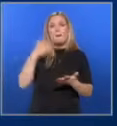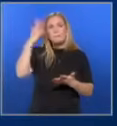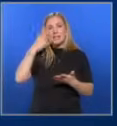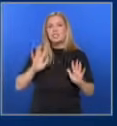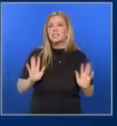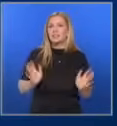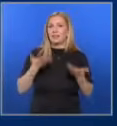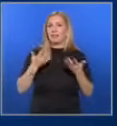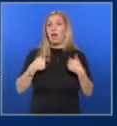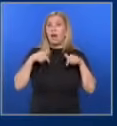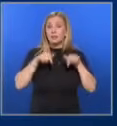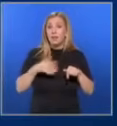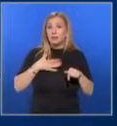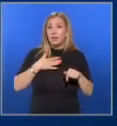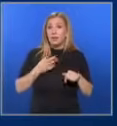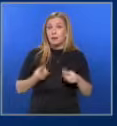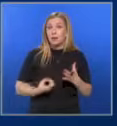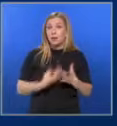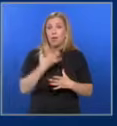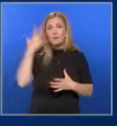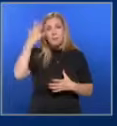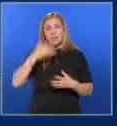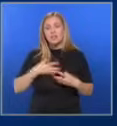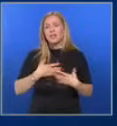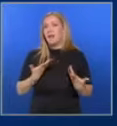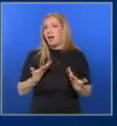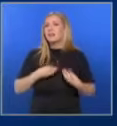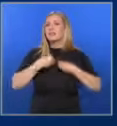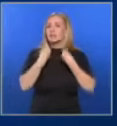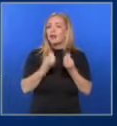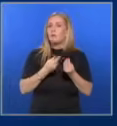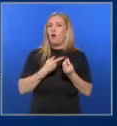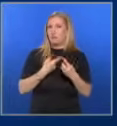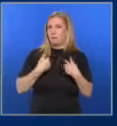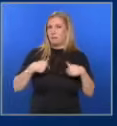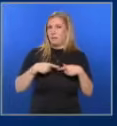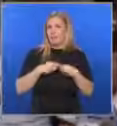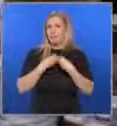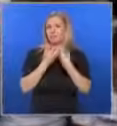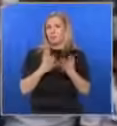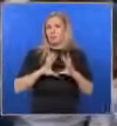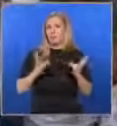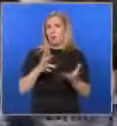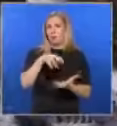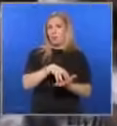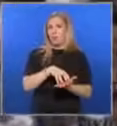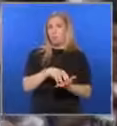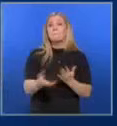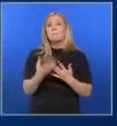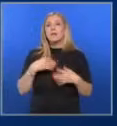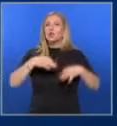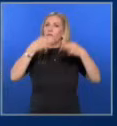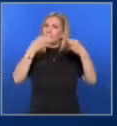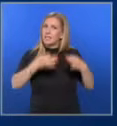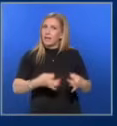сбъдват. А днес вече имам нови подобни. Да дам всичко от себе си за отбора на сърцето ми. Преди официалната церемония